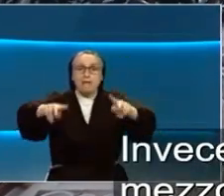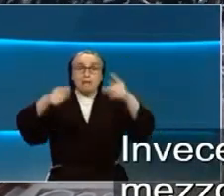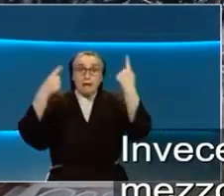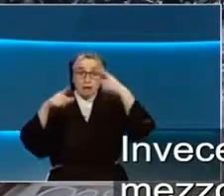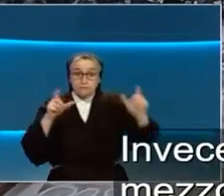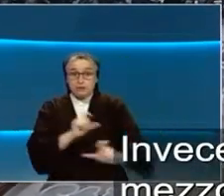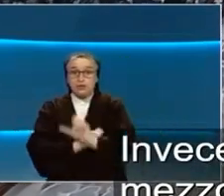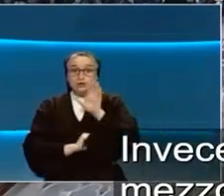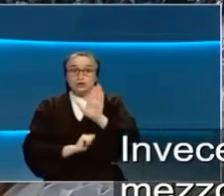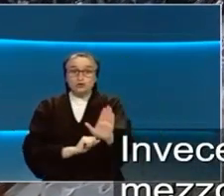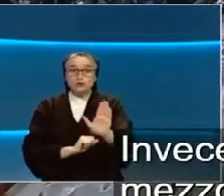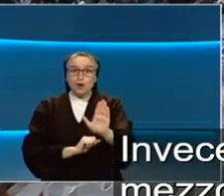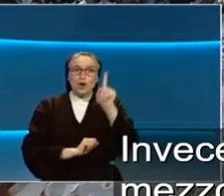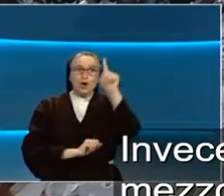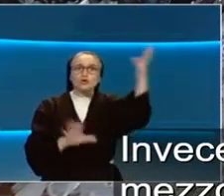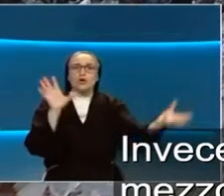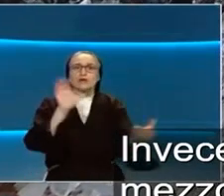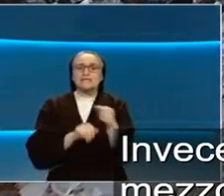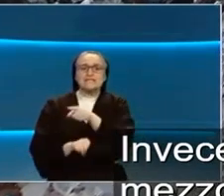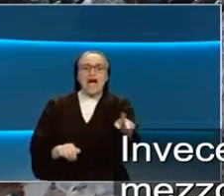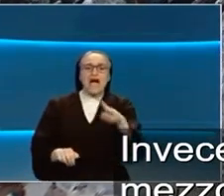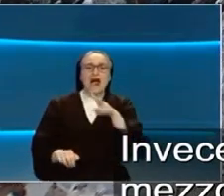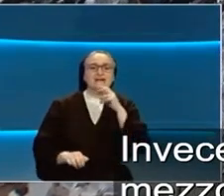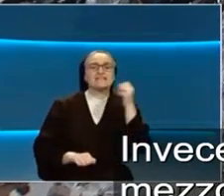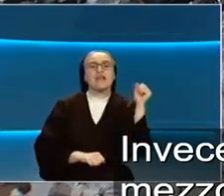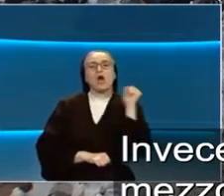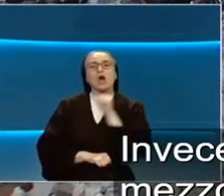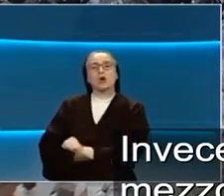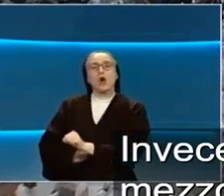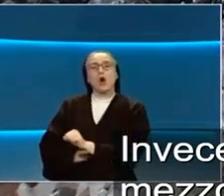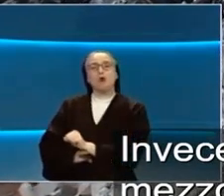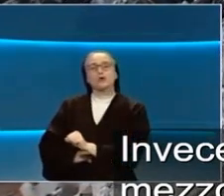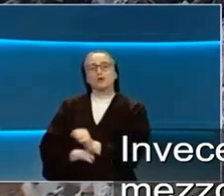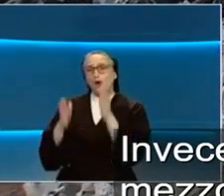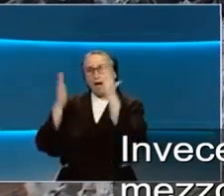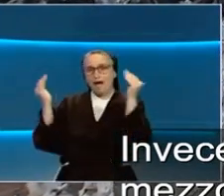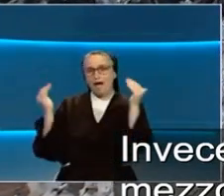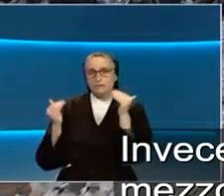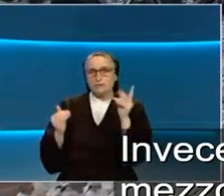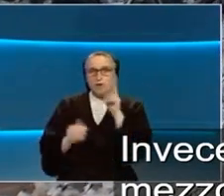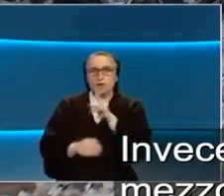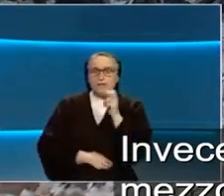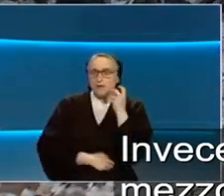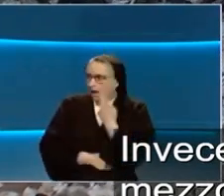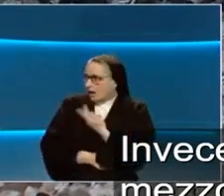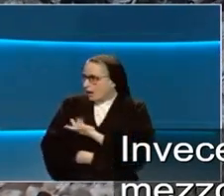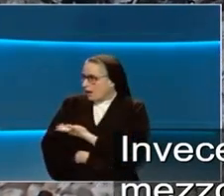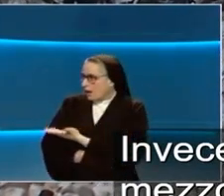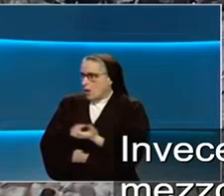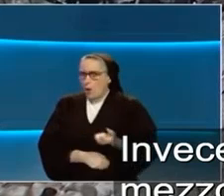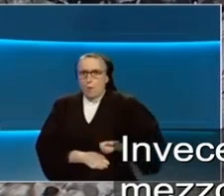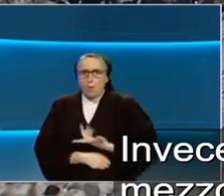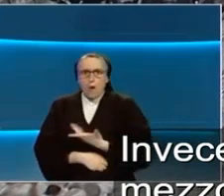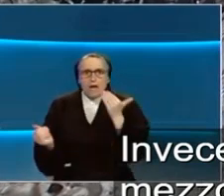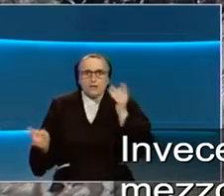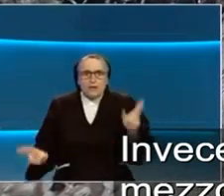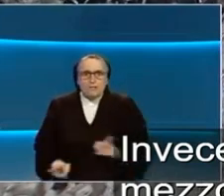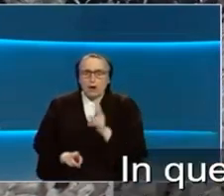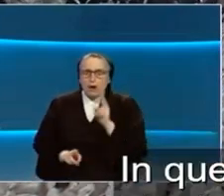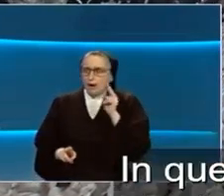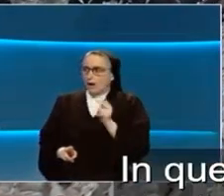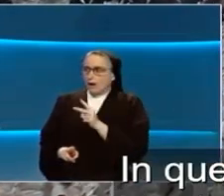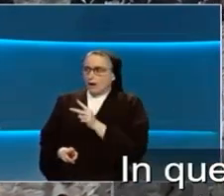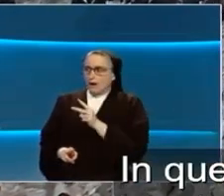In quel giorno il Signore salvò Israele dalla mano degli egiziani, e Israele vide gli egiziani morti sulla riva del mare.